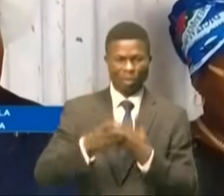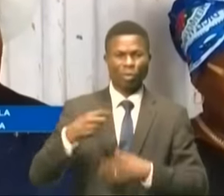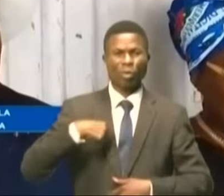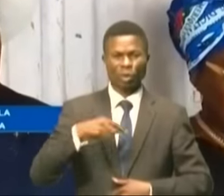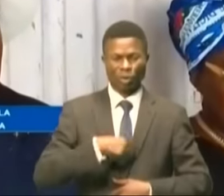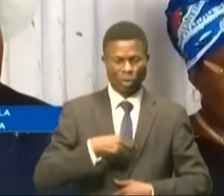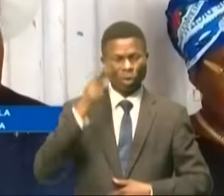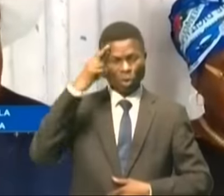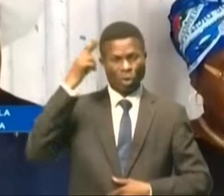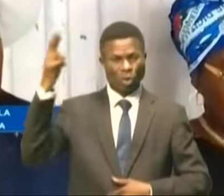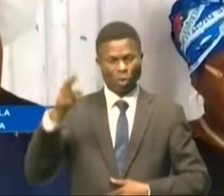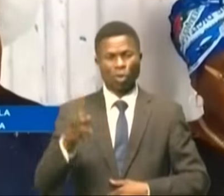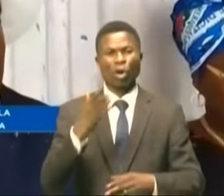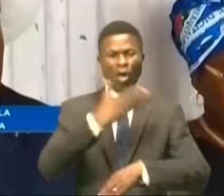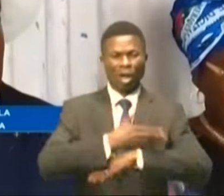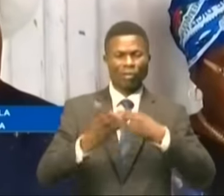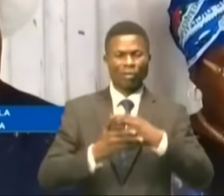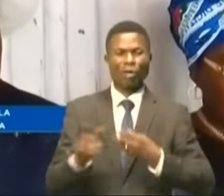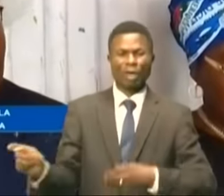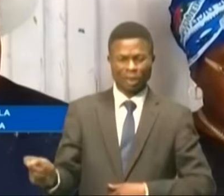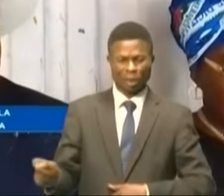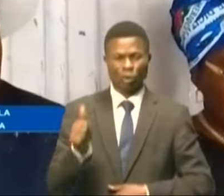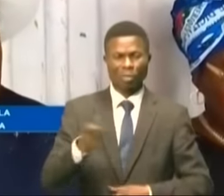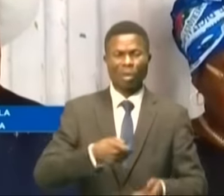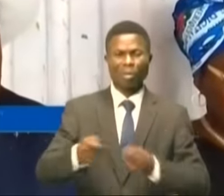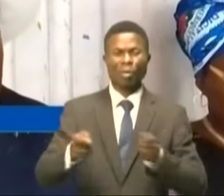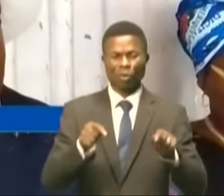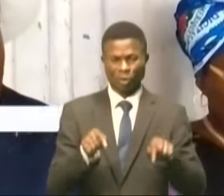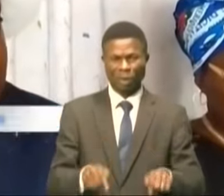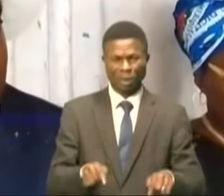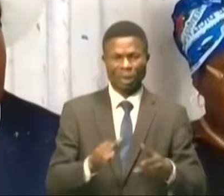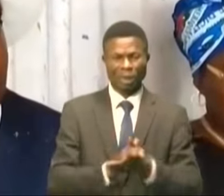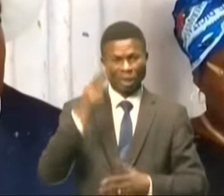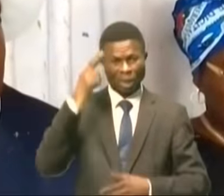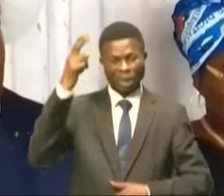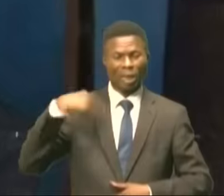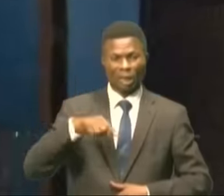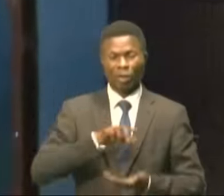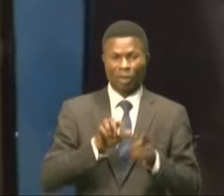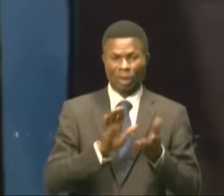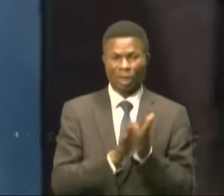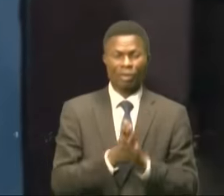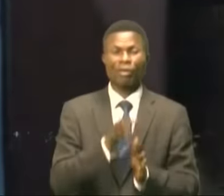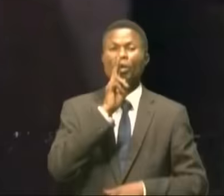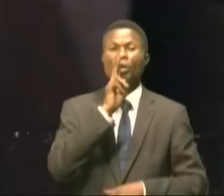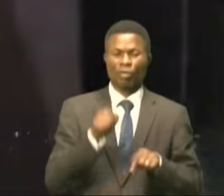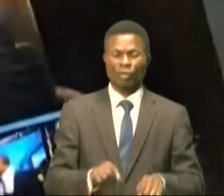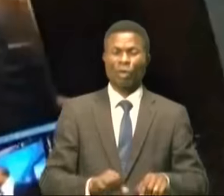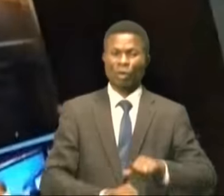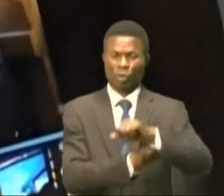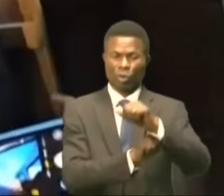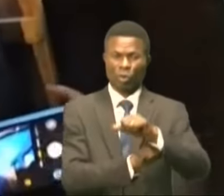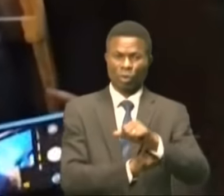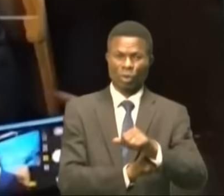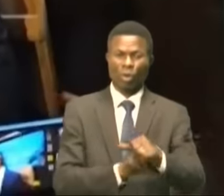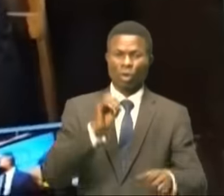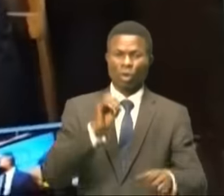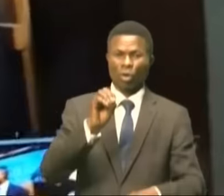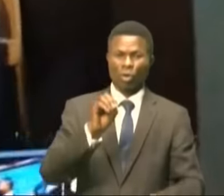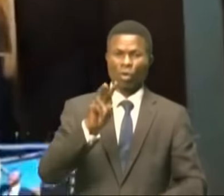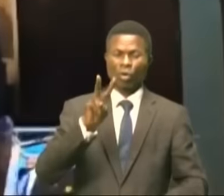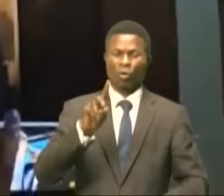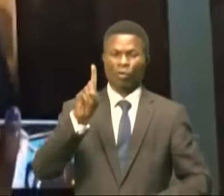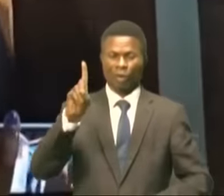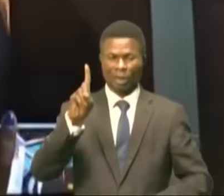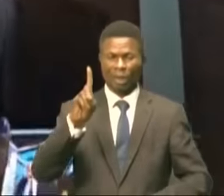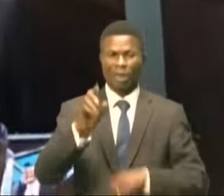rêvait des toilettes là où il fait bon vivre. Aujourd'hui, notre rêve est devenu une réalité. Avec l'accompagnement de l'ONG de